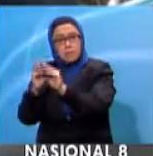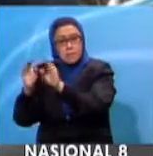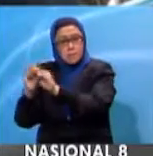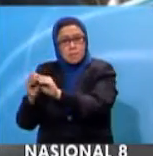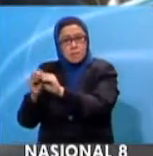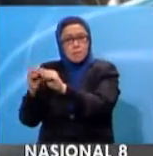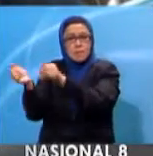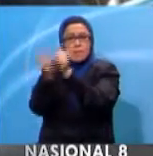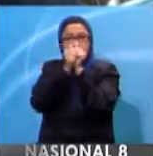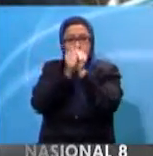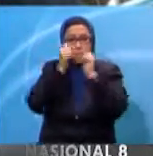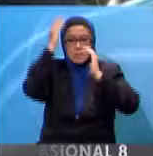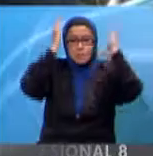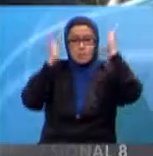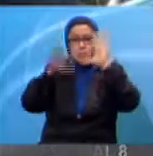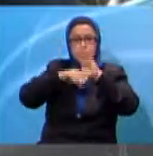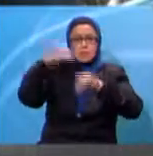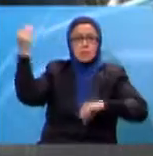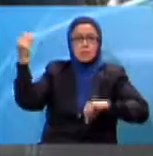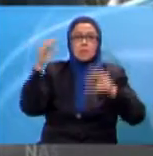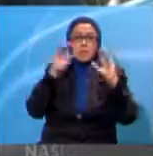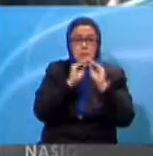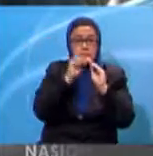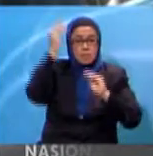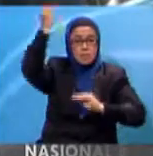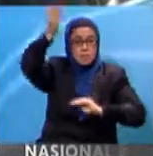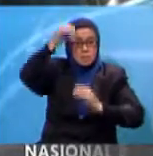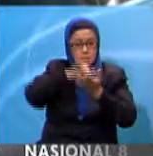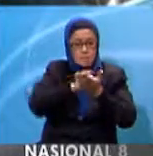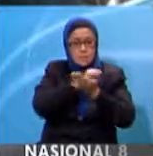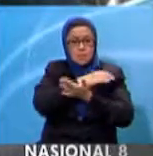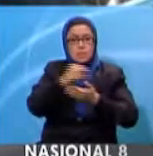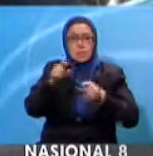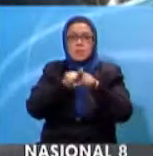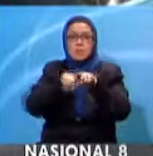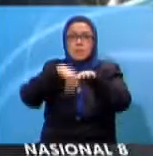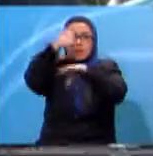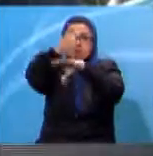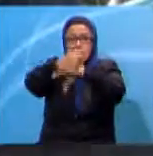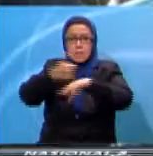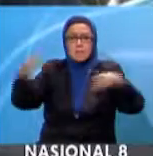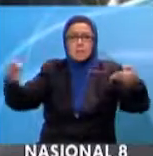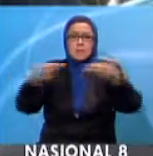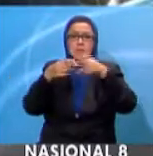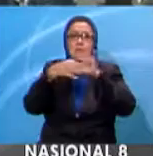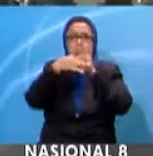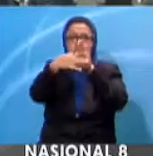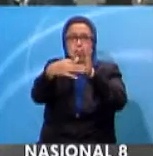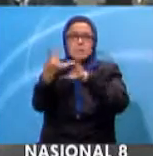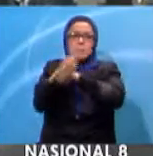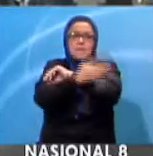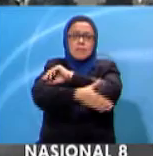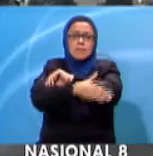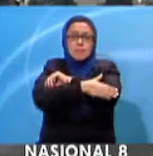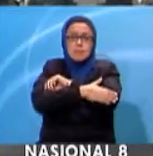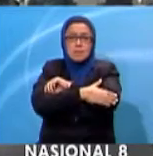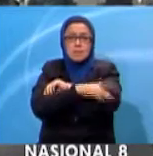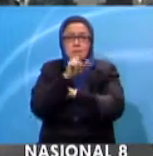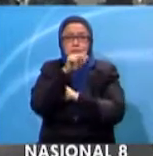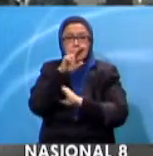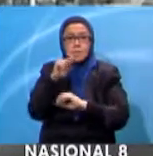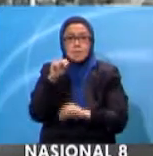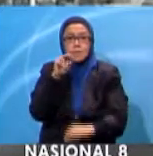Malaysia di luar persidangan sekaligus mengukuhkan hubungan kerjasama kedua-dua negara. Tan Sri Muhyiddin